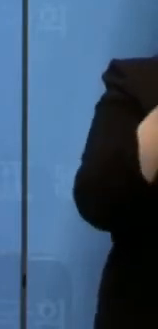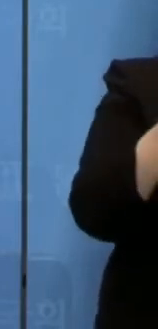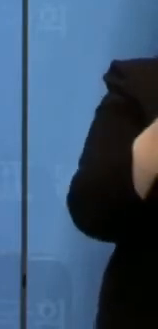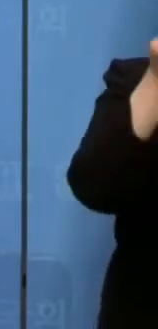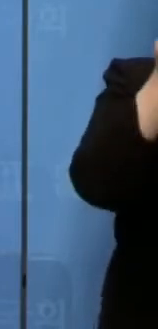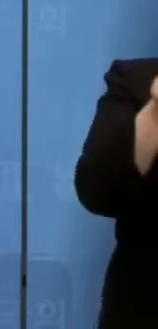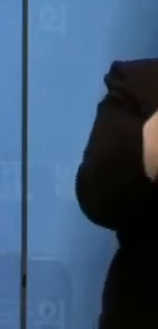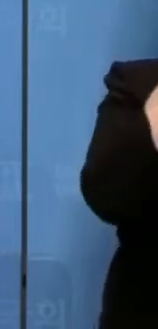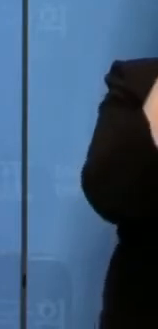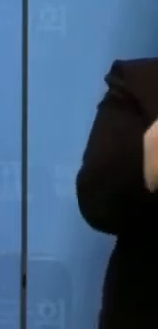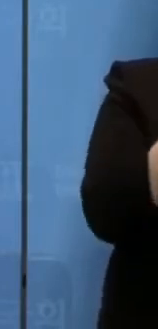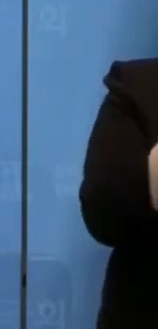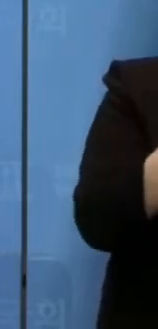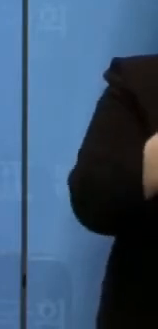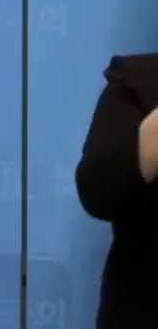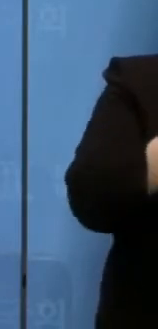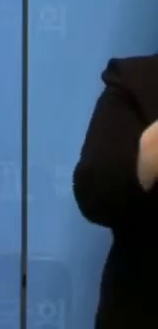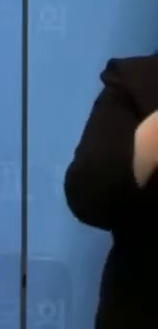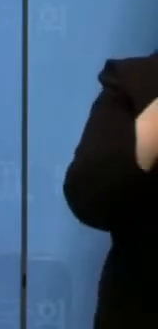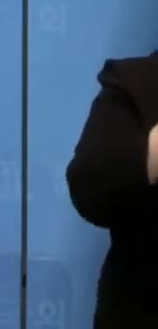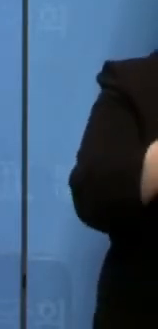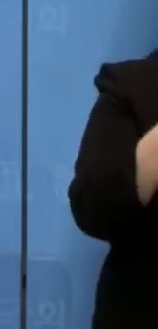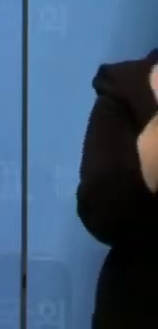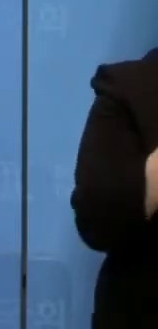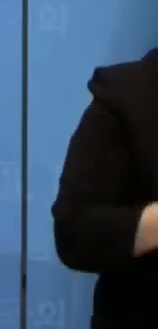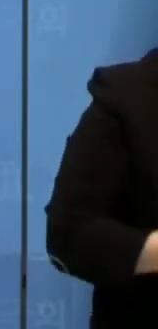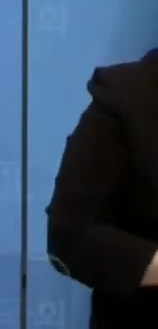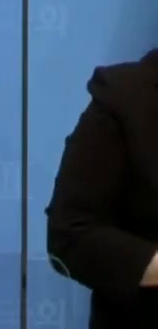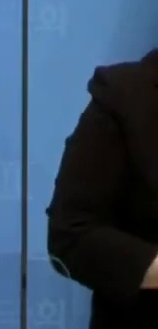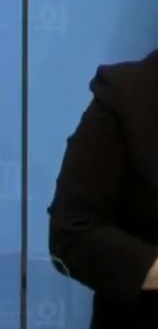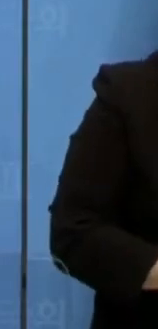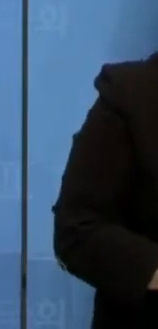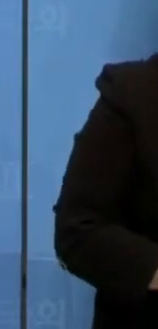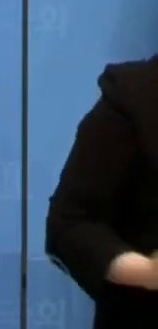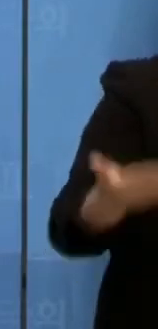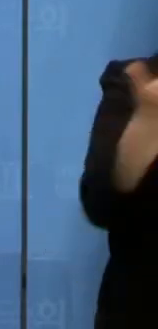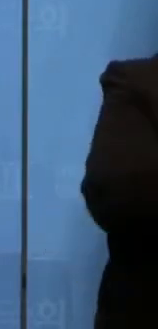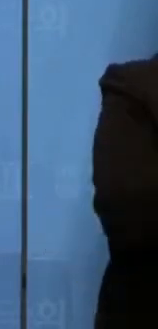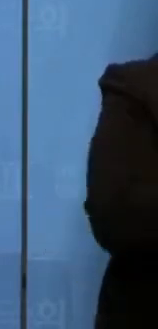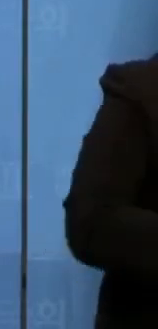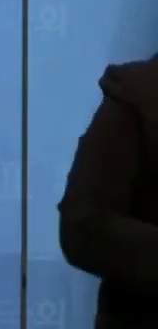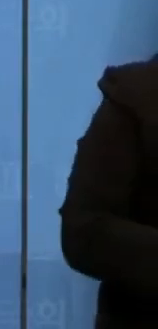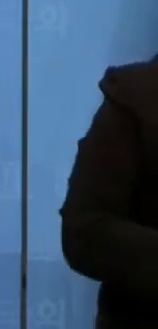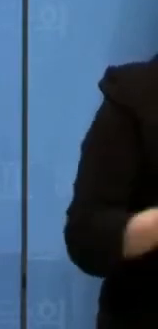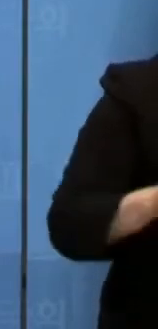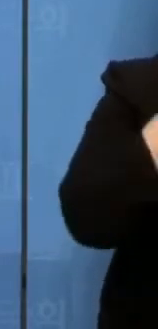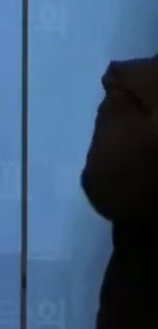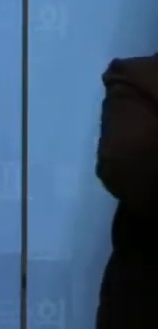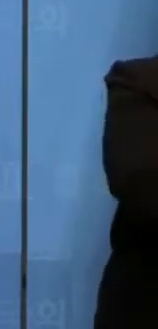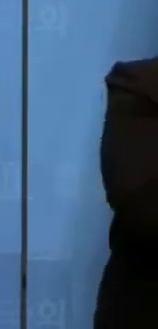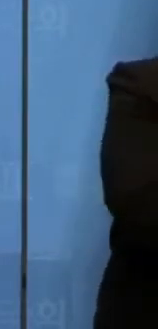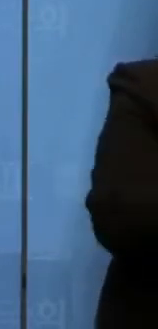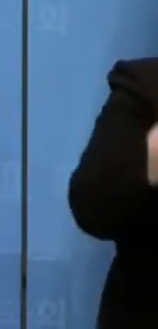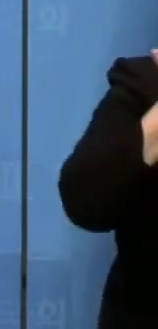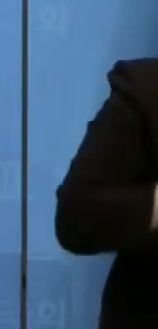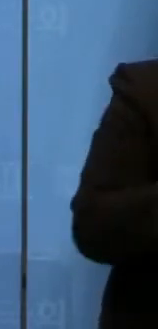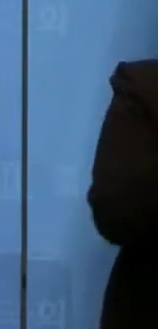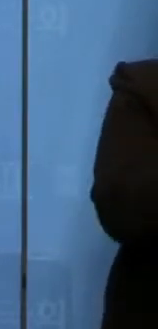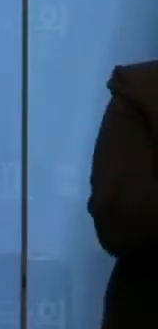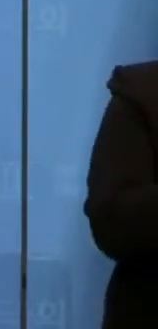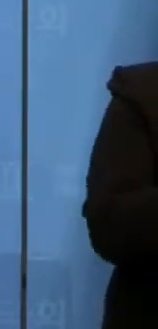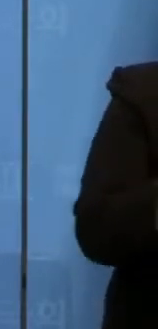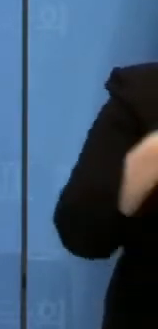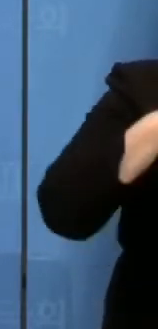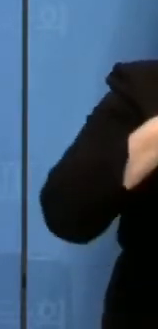끝판왕들을 심판합시다. 저들을 심판하여 분노의 시대, 절망의 시대,